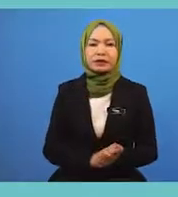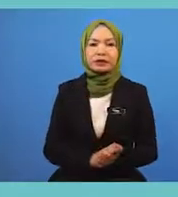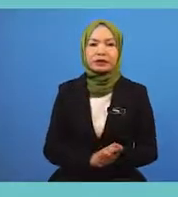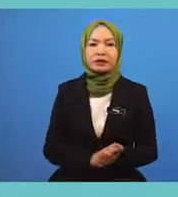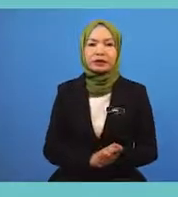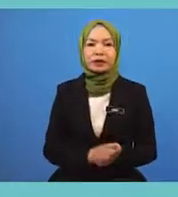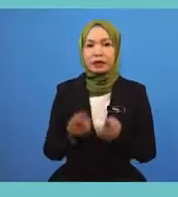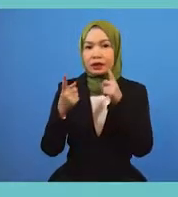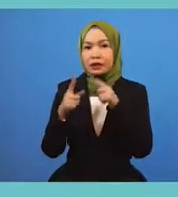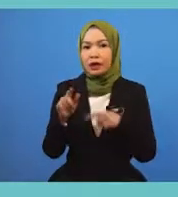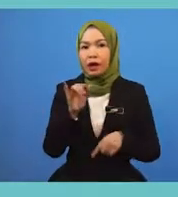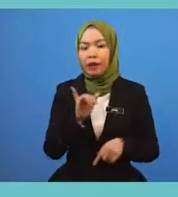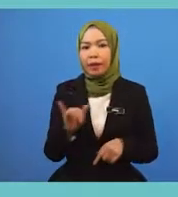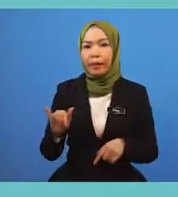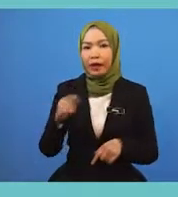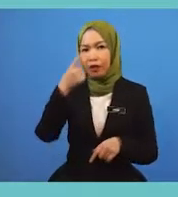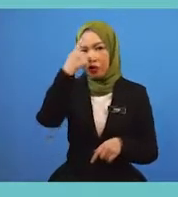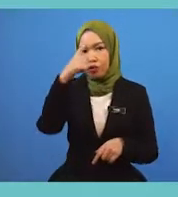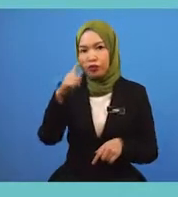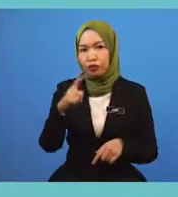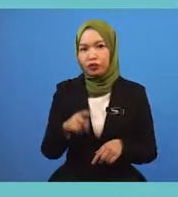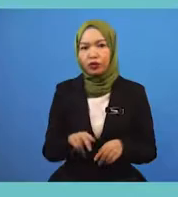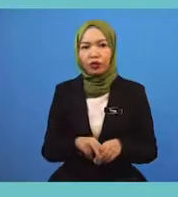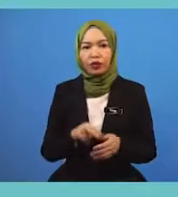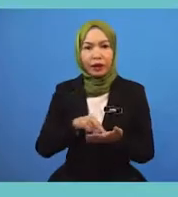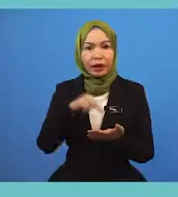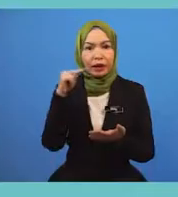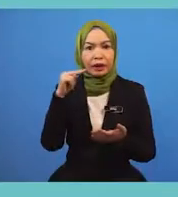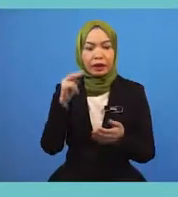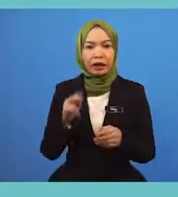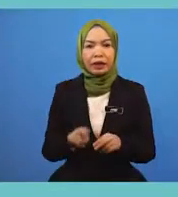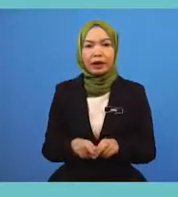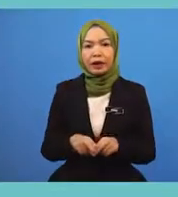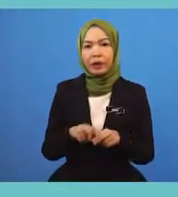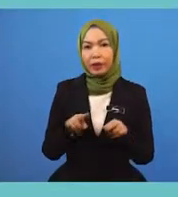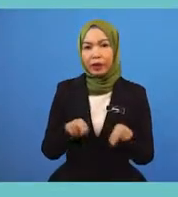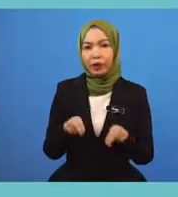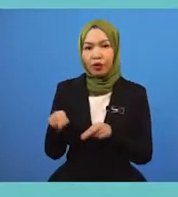jawapan bagi nilai perubahan tenaga adalah